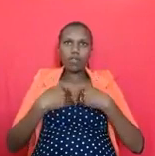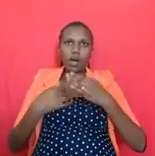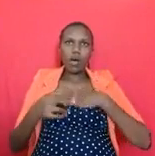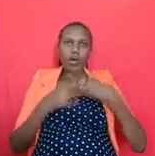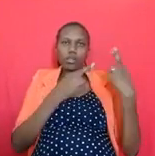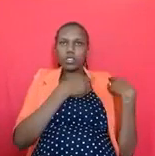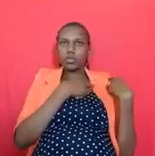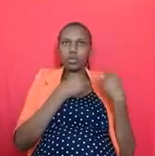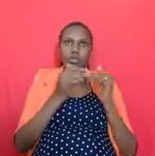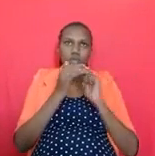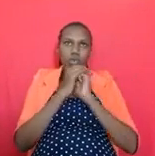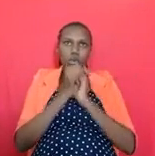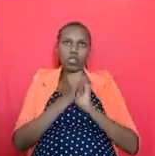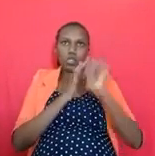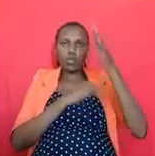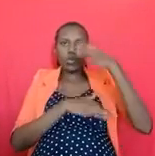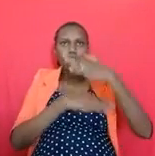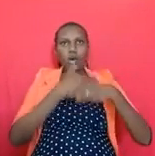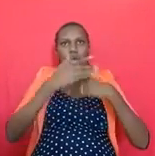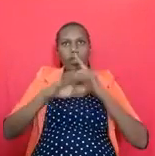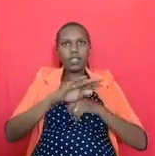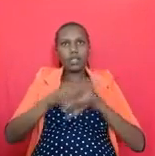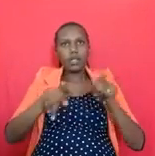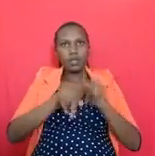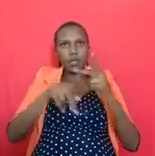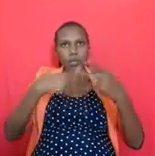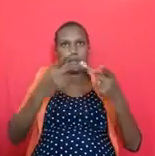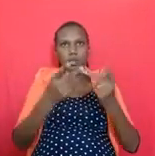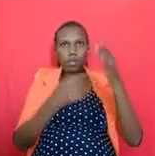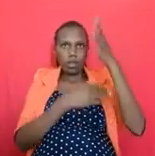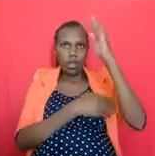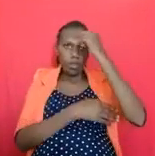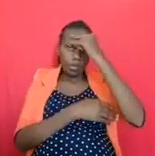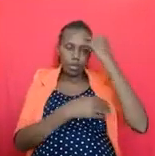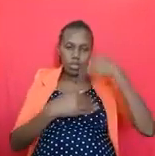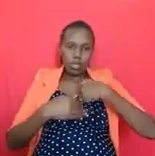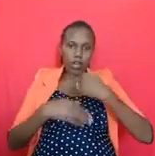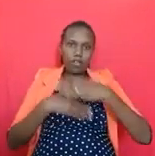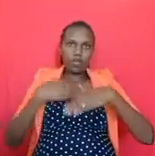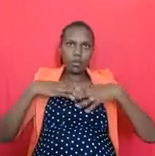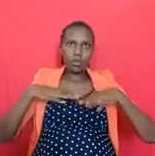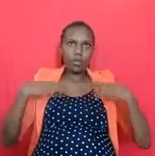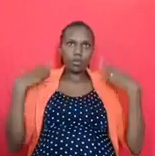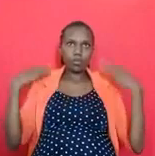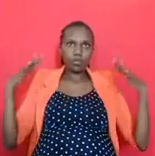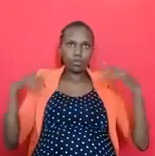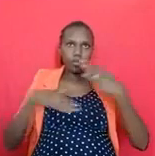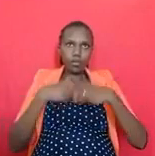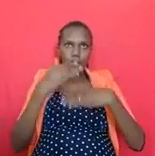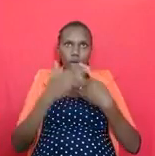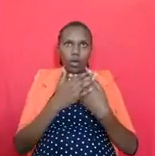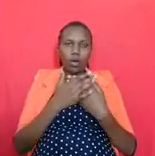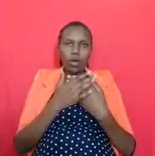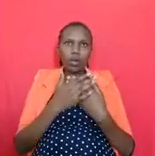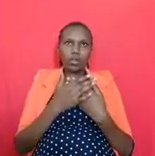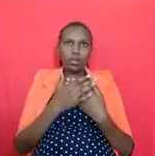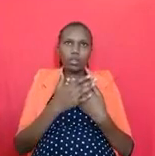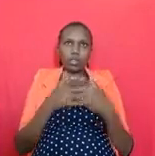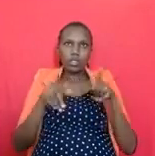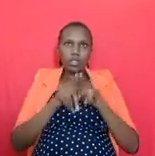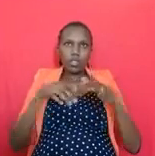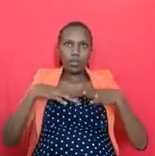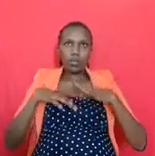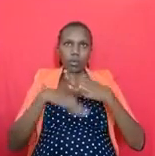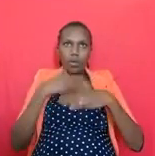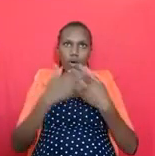kuna ati tukugathage hindi ciothe na kundu guothe ni undu icio ithue hamwe na araika aria nene na gikundi